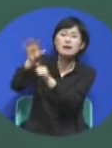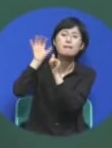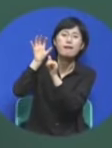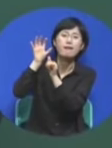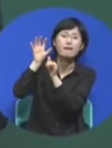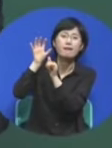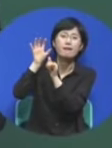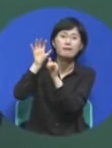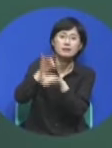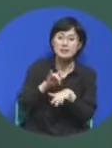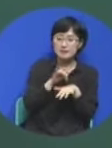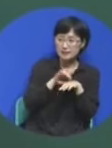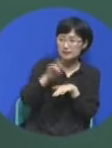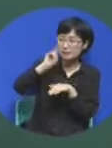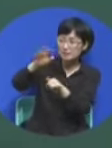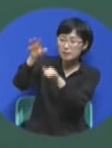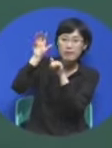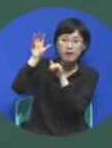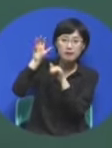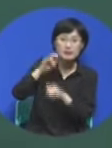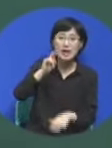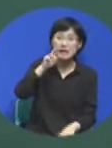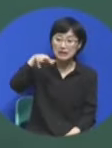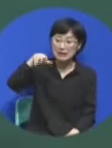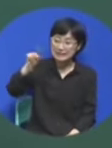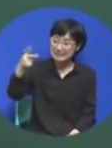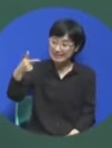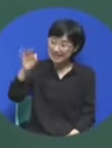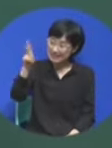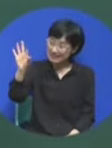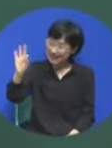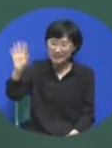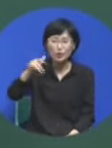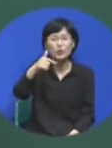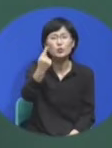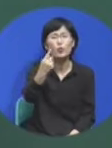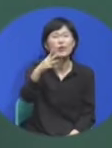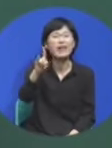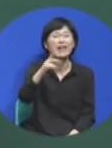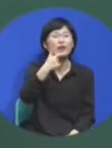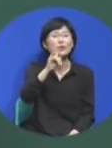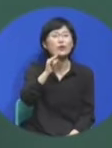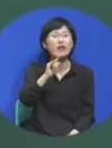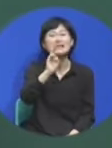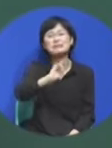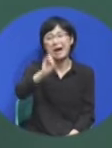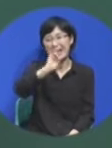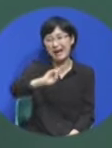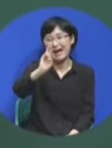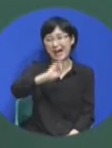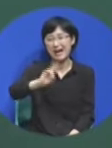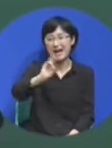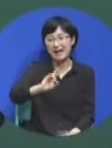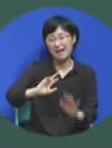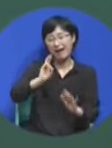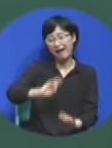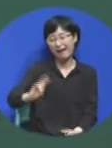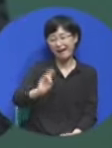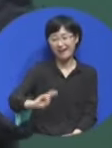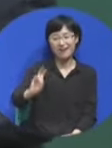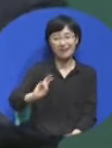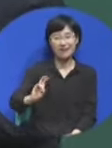因为赞美上有这样的能力，所以也会被列为撒旦的通路. 예, 사단의 통로, 찬송이 아니라 노래가 노래라는 음악이 사단의 통로로 이용이 됩니다.